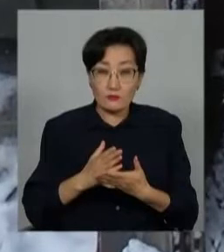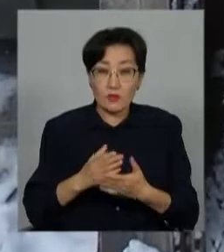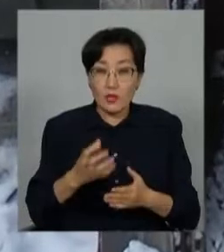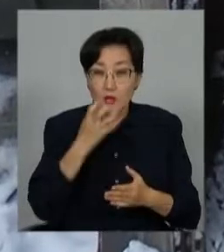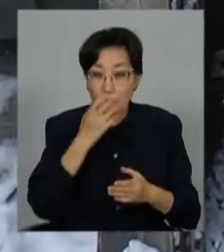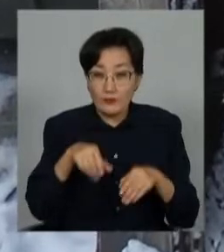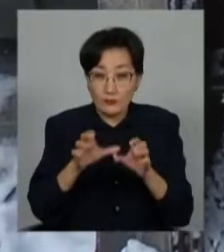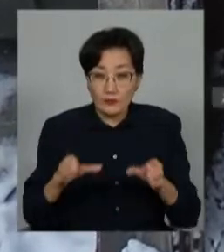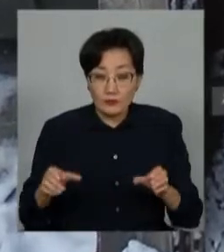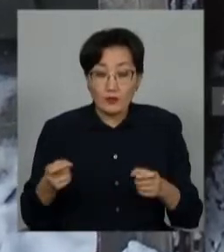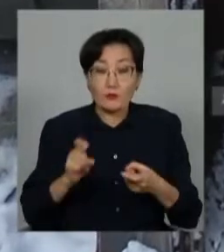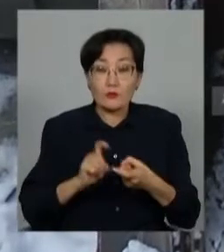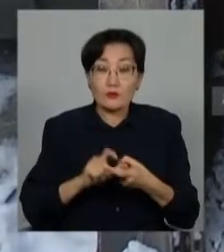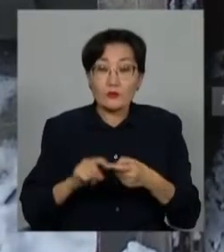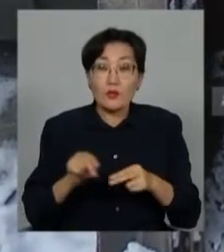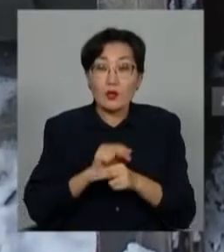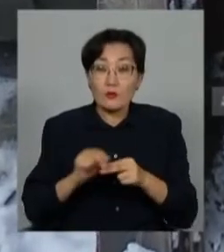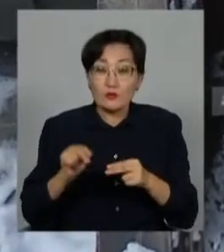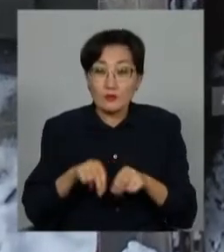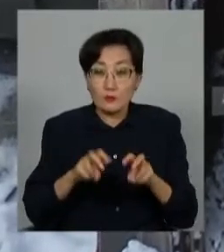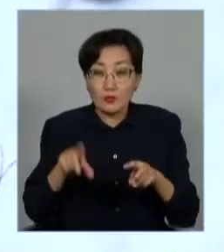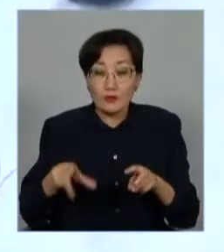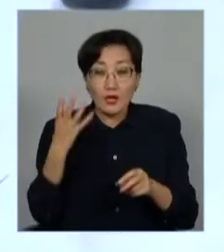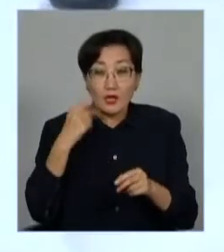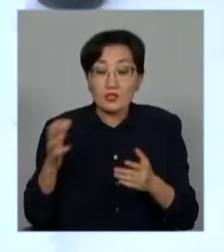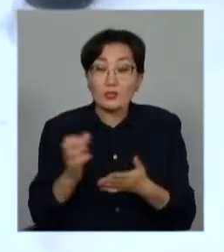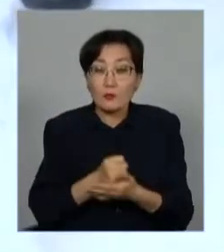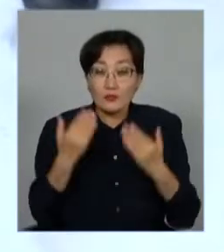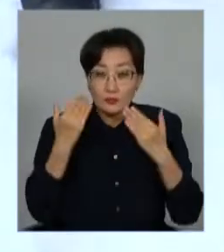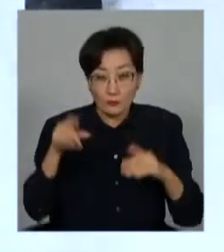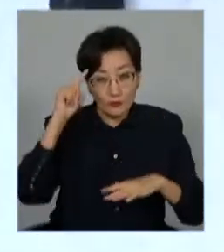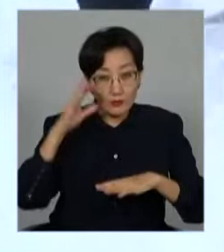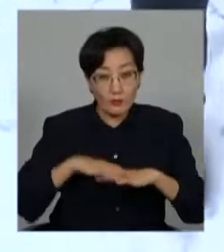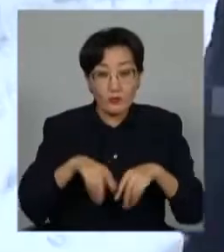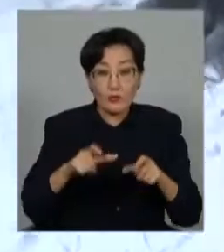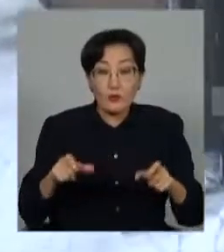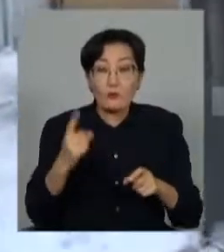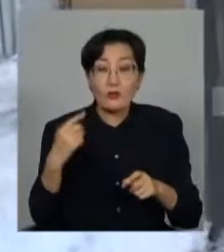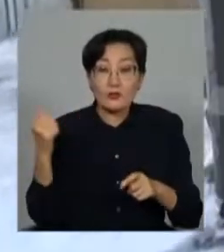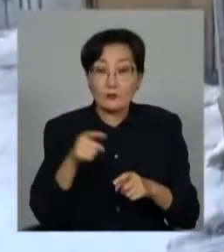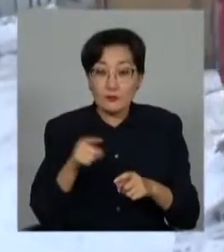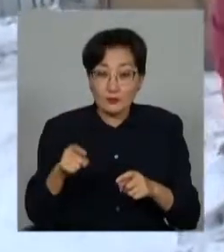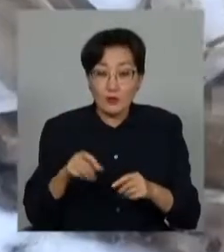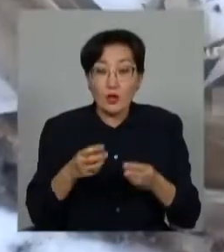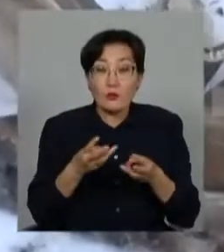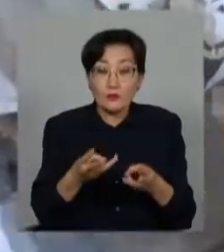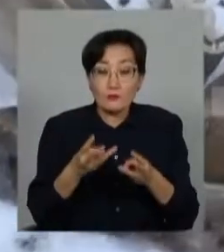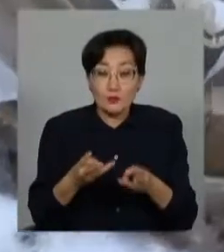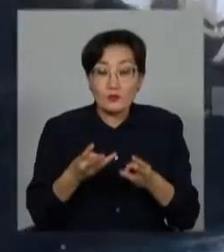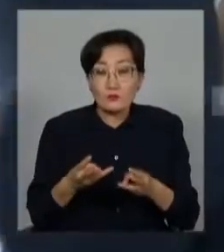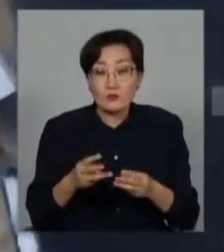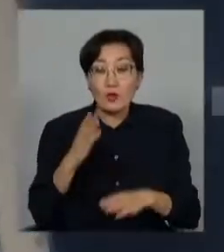Жылу құбырына қатысты оқылықтарды түзейтін мамандардың қашан табылары белгісіз. Әкімдік тұрғындарға бір аптаның ішінде отын мен көмір